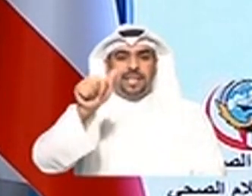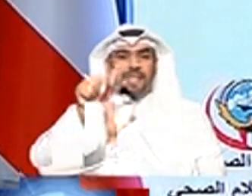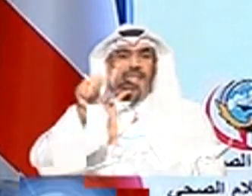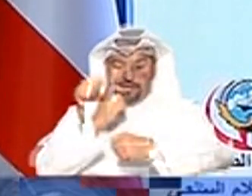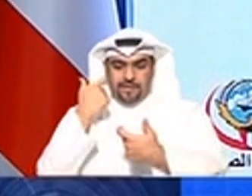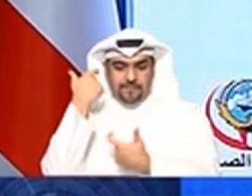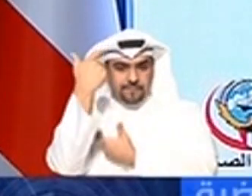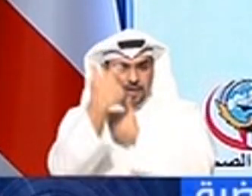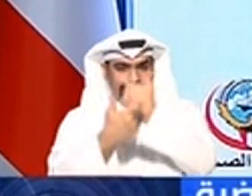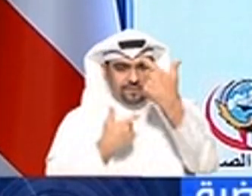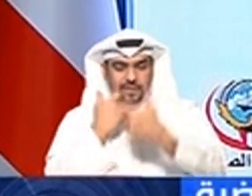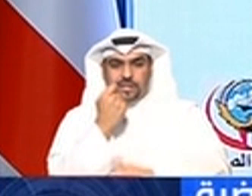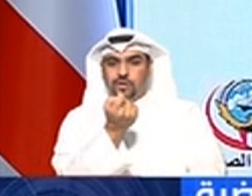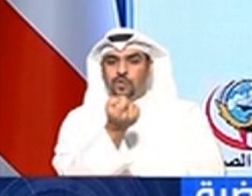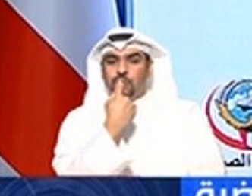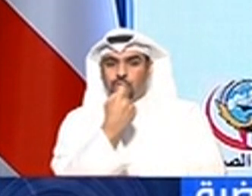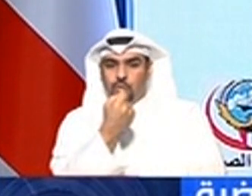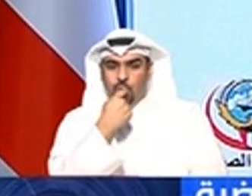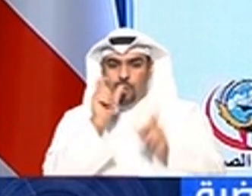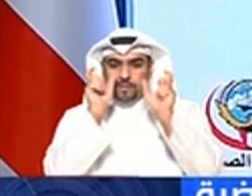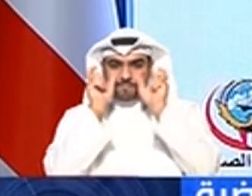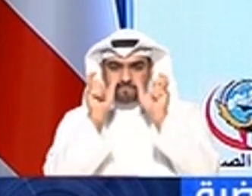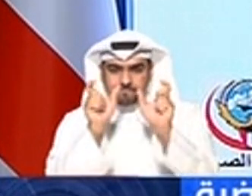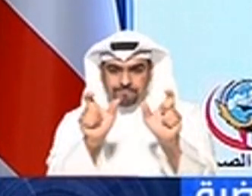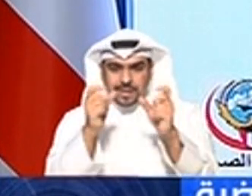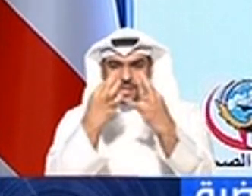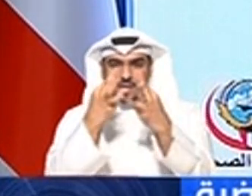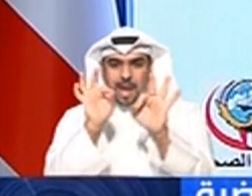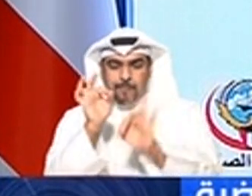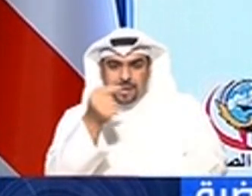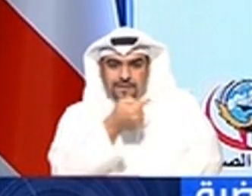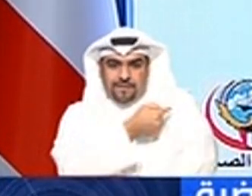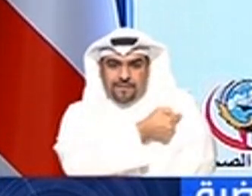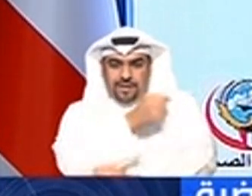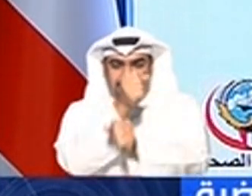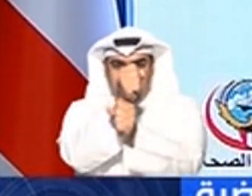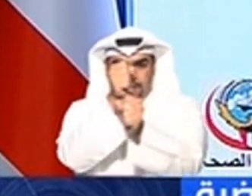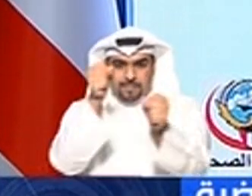في المؤسسات والمرافق الصحية التابعة لوزارة الصحة عدد